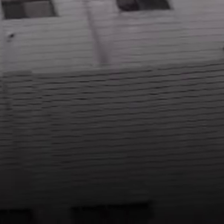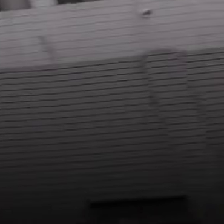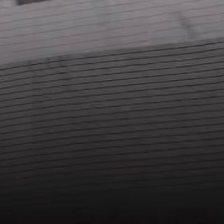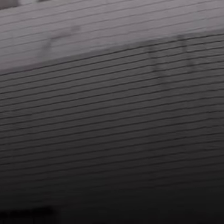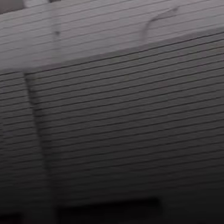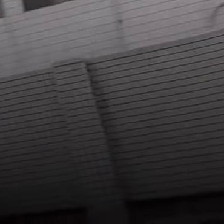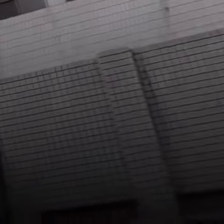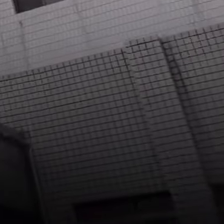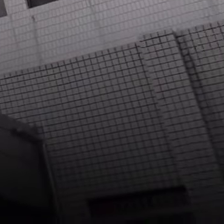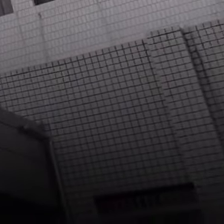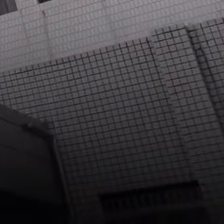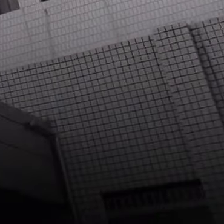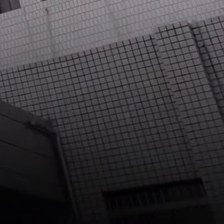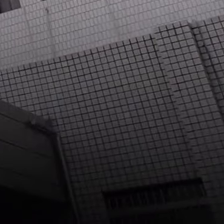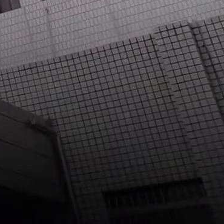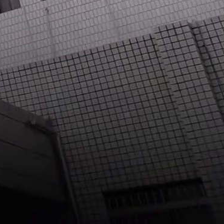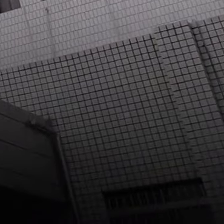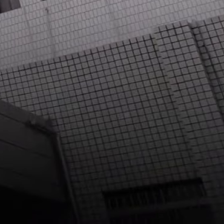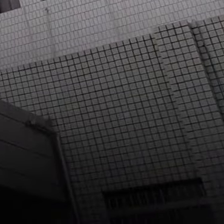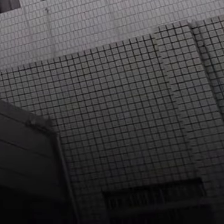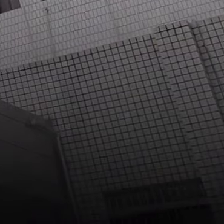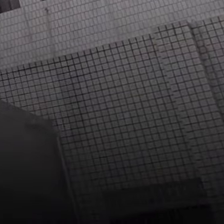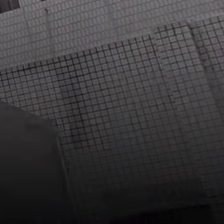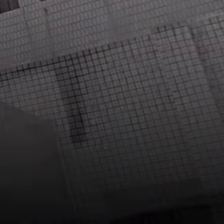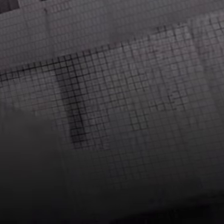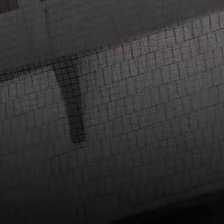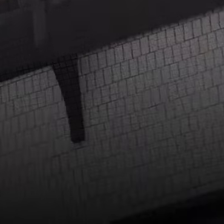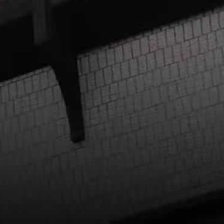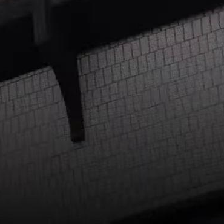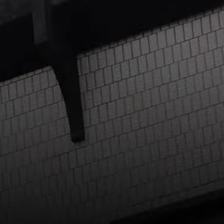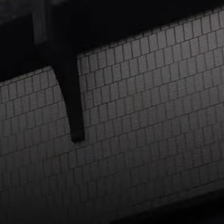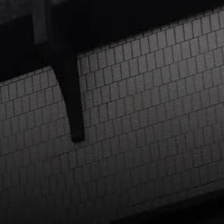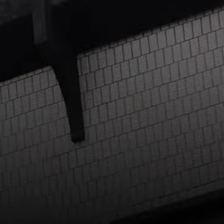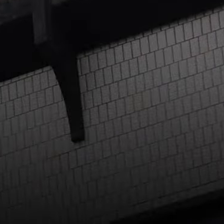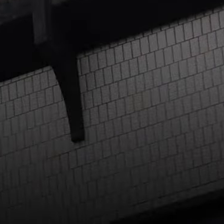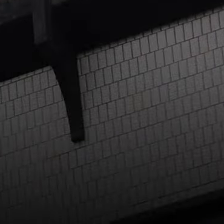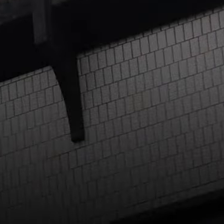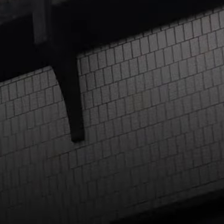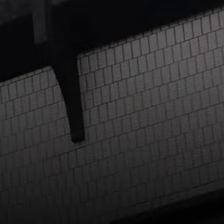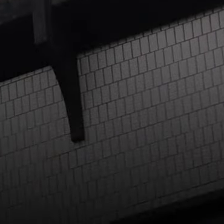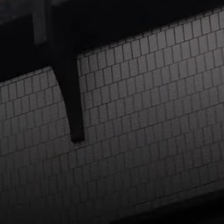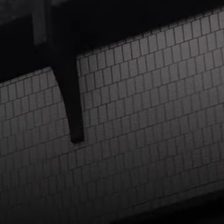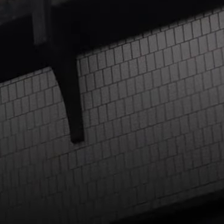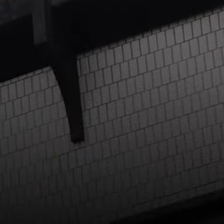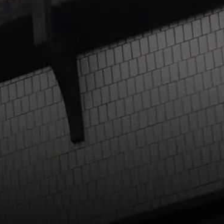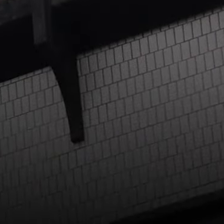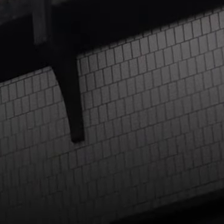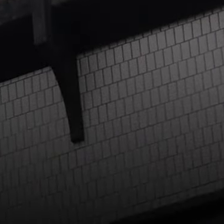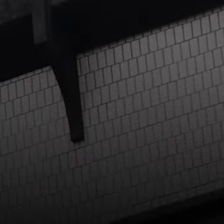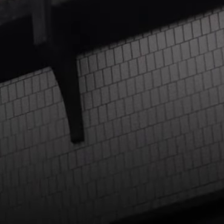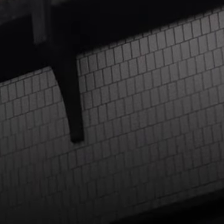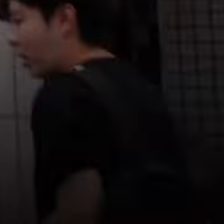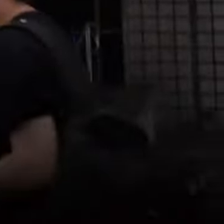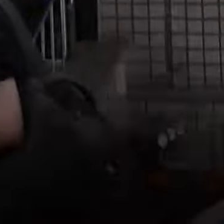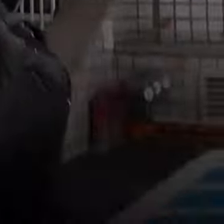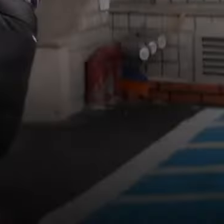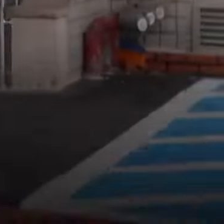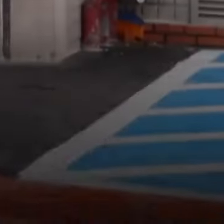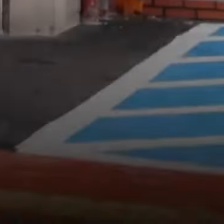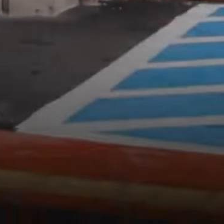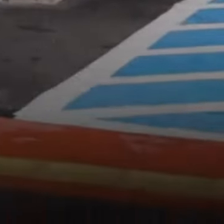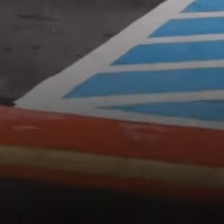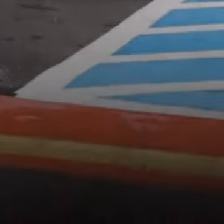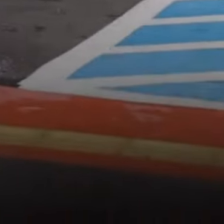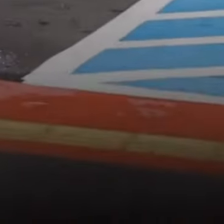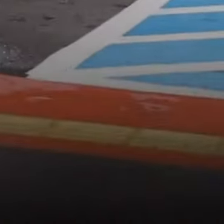이 사건을 수사 중인 경찰서도 가봐야겠습니다. 경찰은 아직 학생들을 다 조사하지 않았습니다. 휴대폰에서